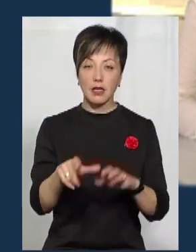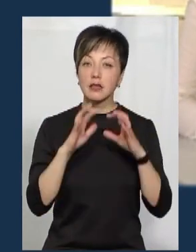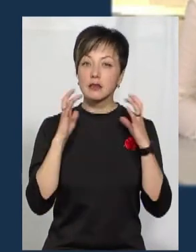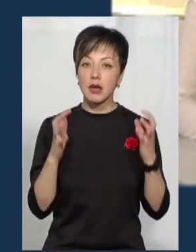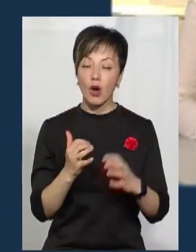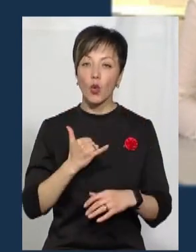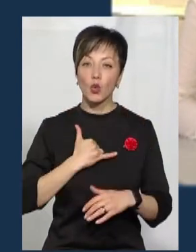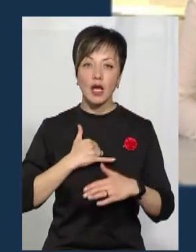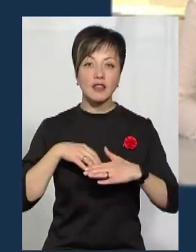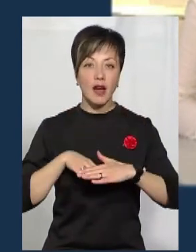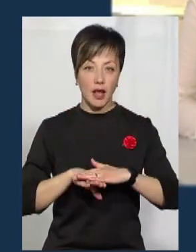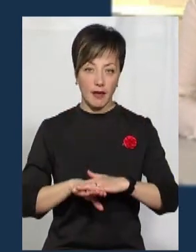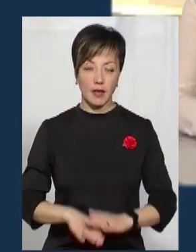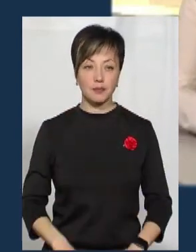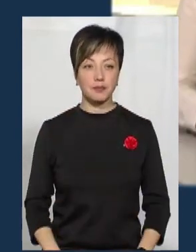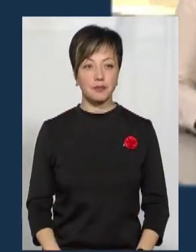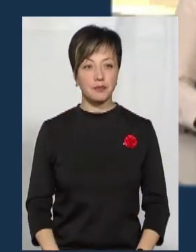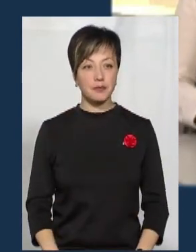зберігаються у нас в архіві.